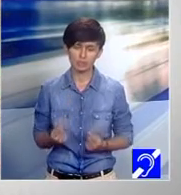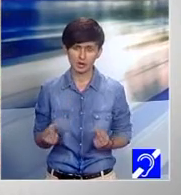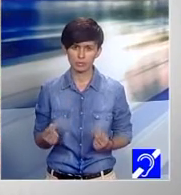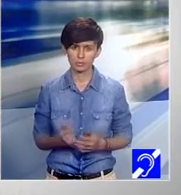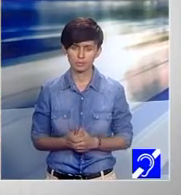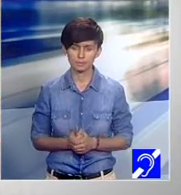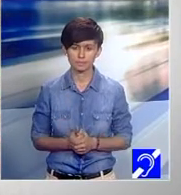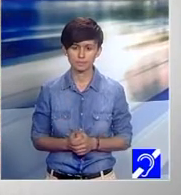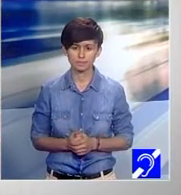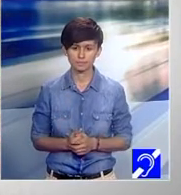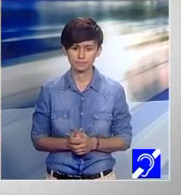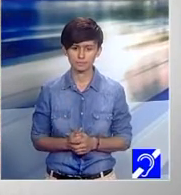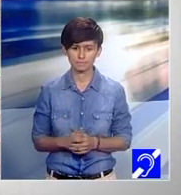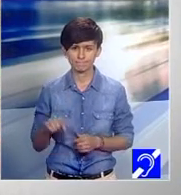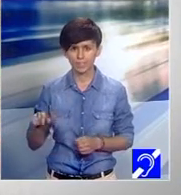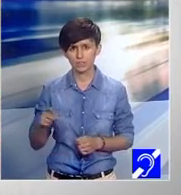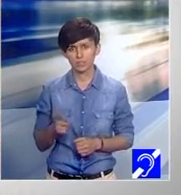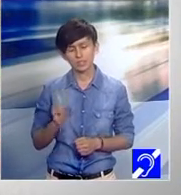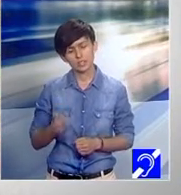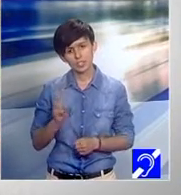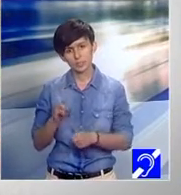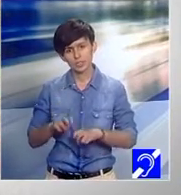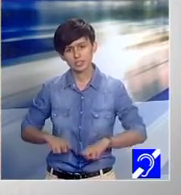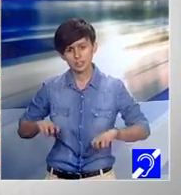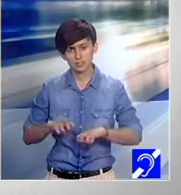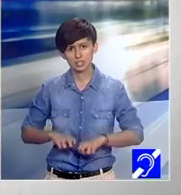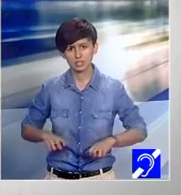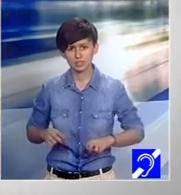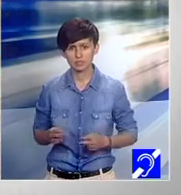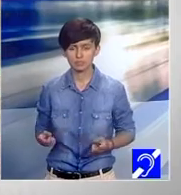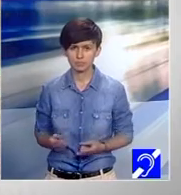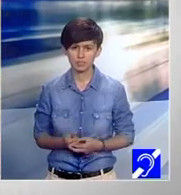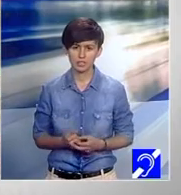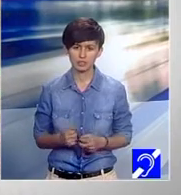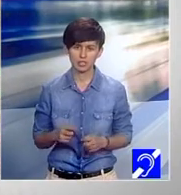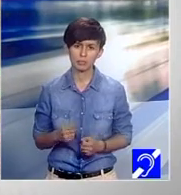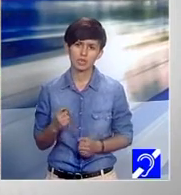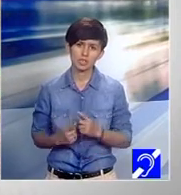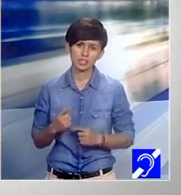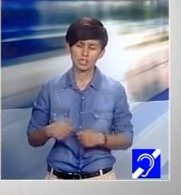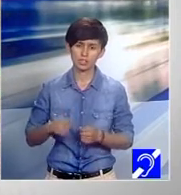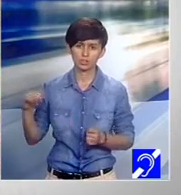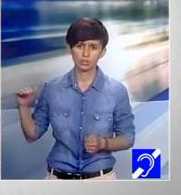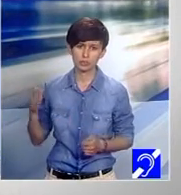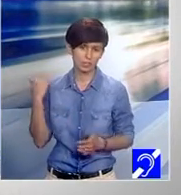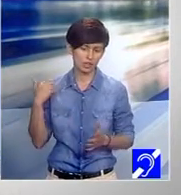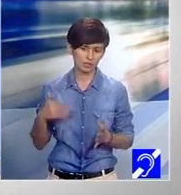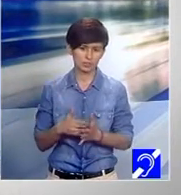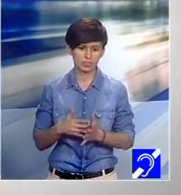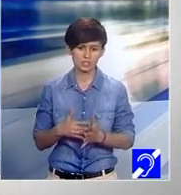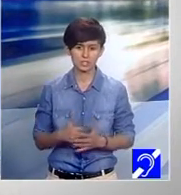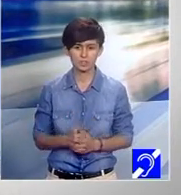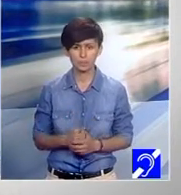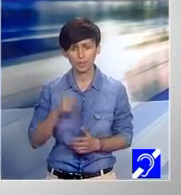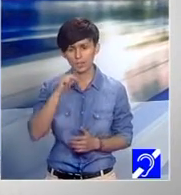acolo trebuie de 10 ori să verificăm dacă toți copiii au fost testați. Vorbim despre o tulburare